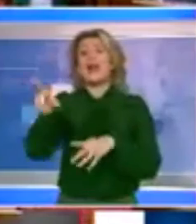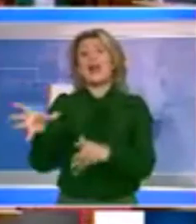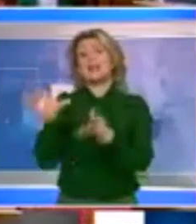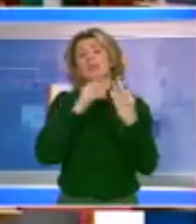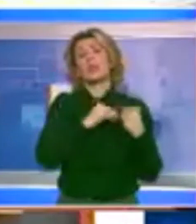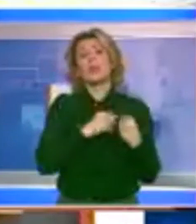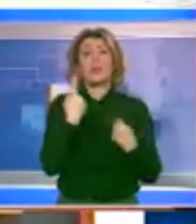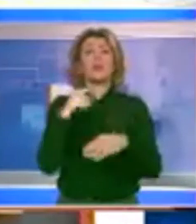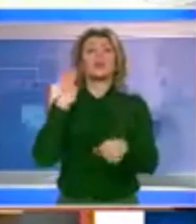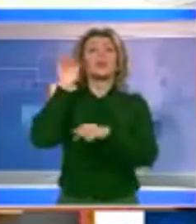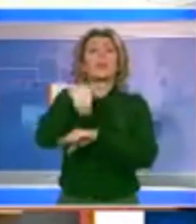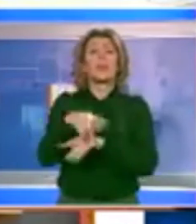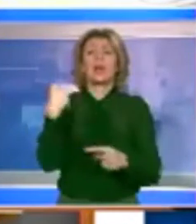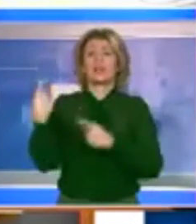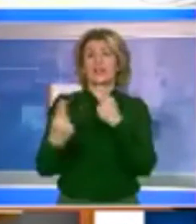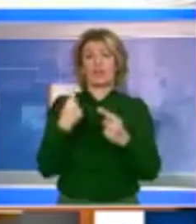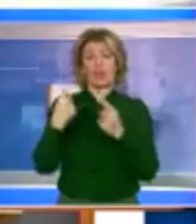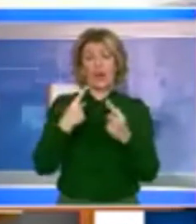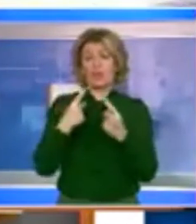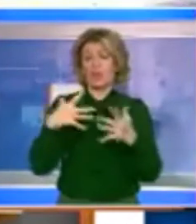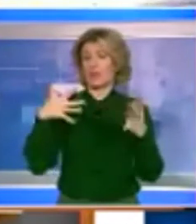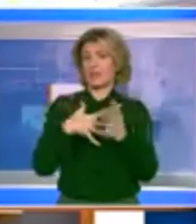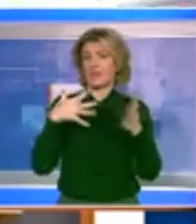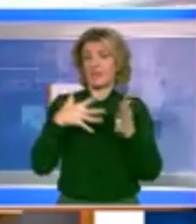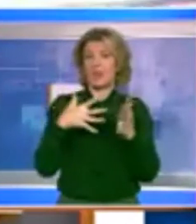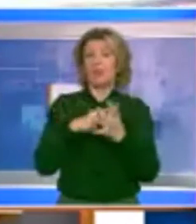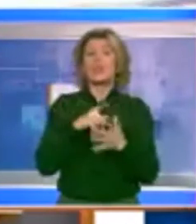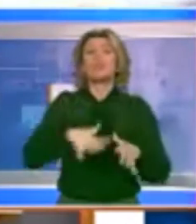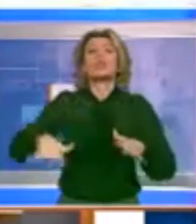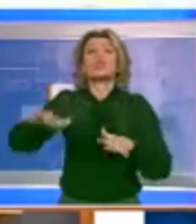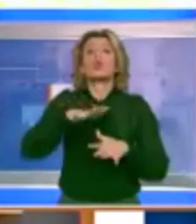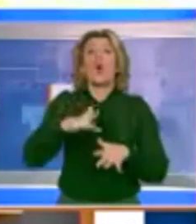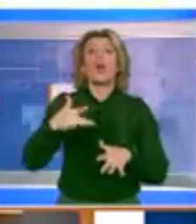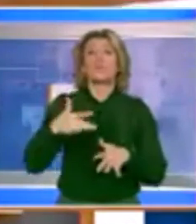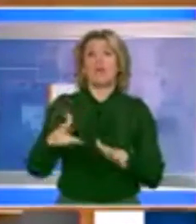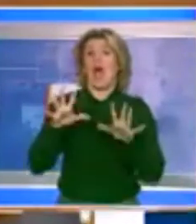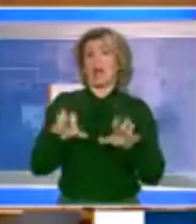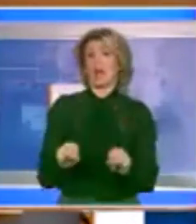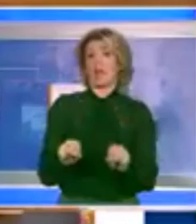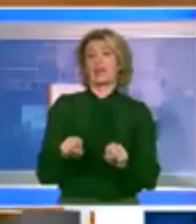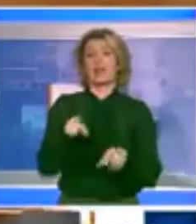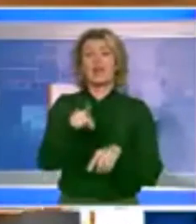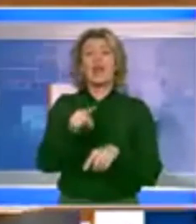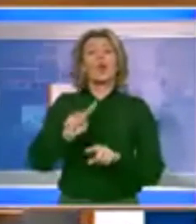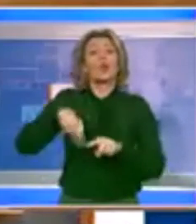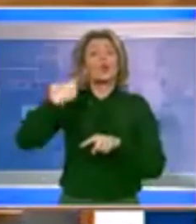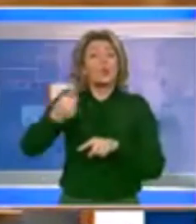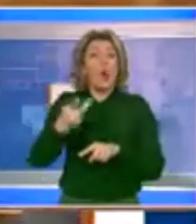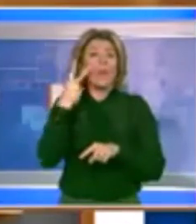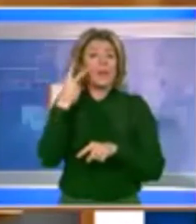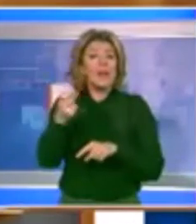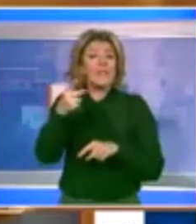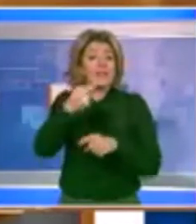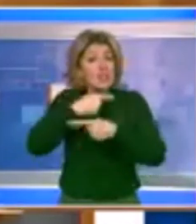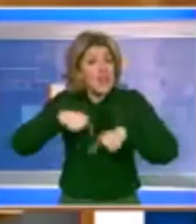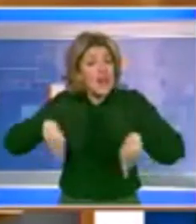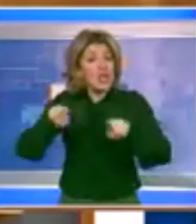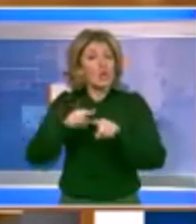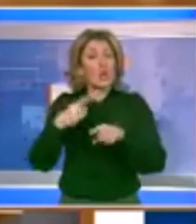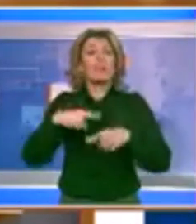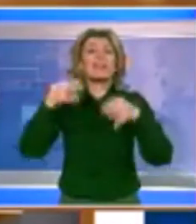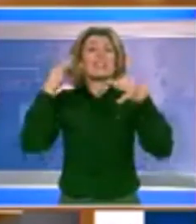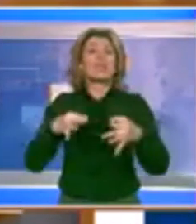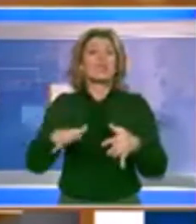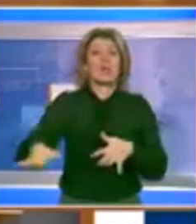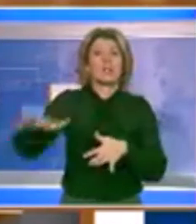superare la situazione e mantenere lo status di zona bianca dopo le festività sono previste nuove riunioni in tema di sicurezza del territorio